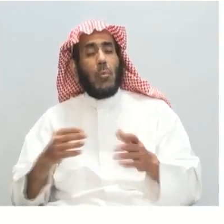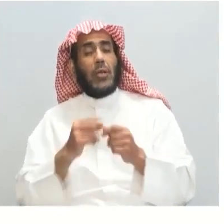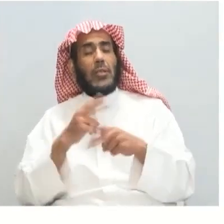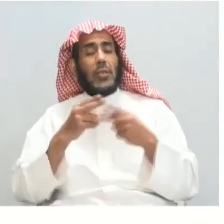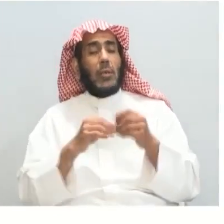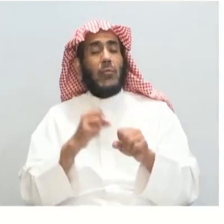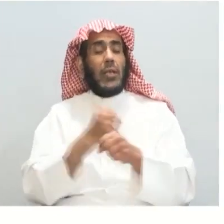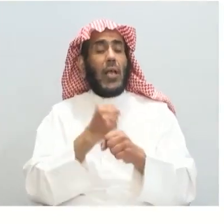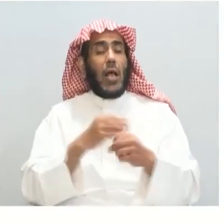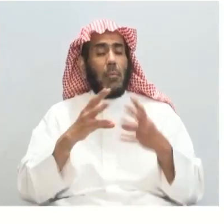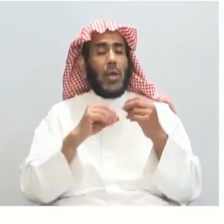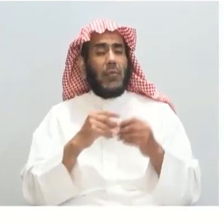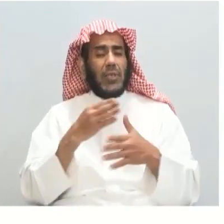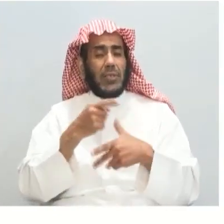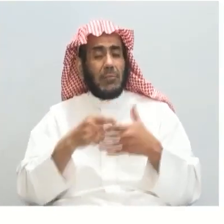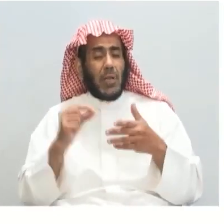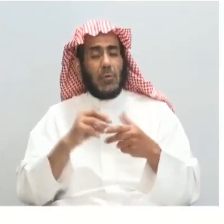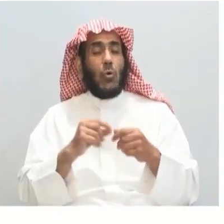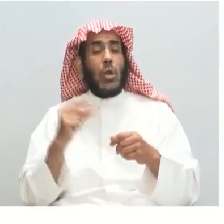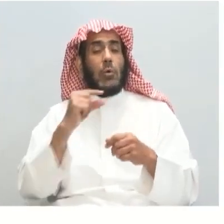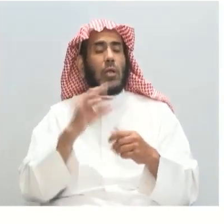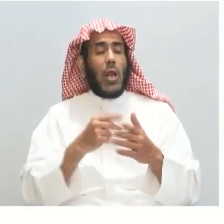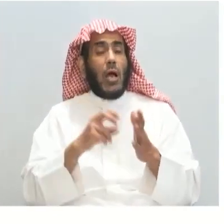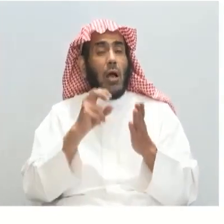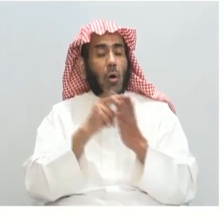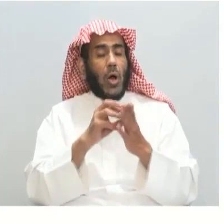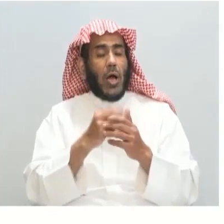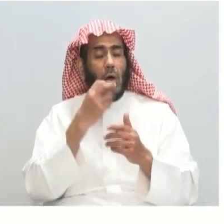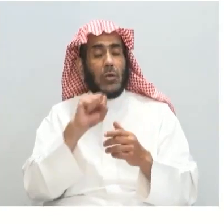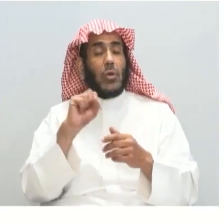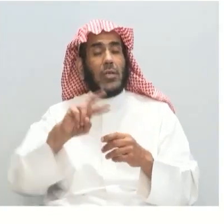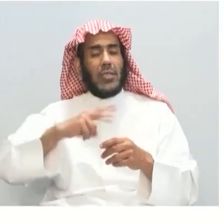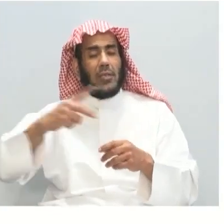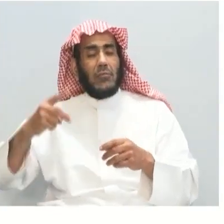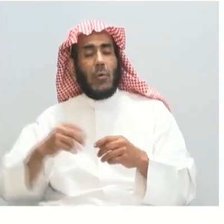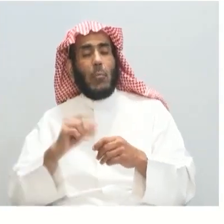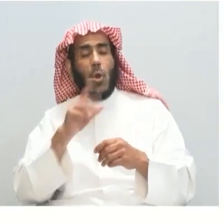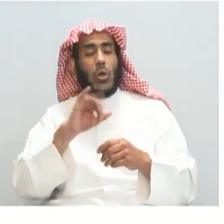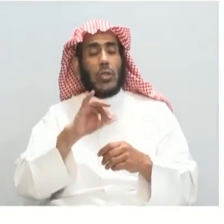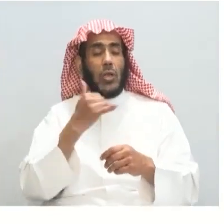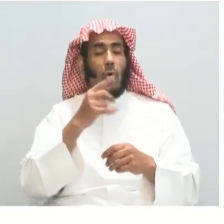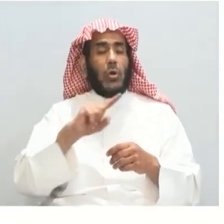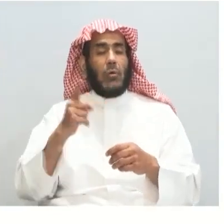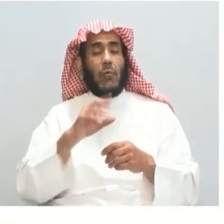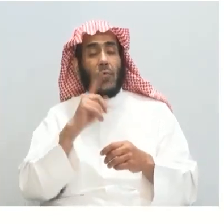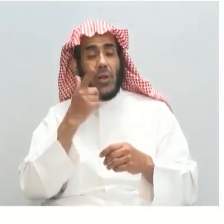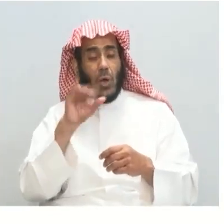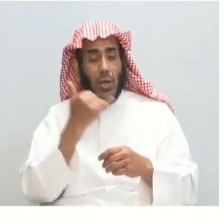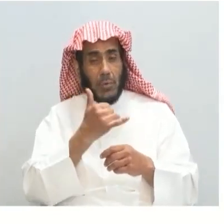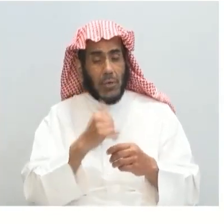المعنى فترتيب الكلمات والعبارات لها قواعد خاصه تختلف من لغه الى لغه ففي